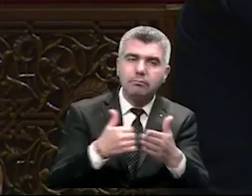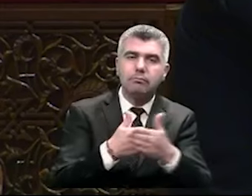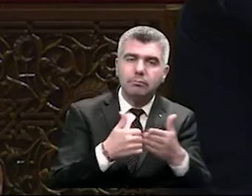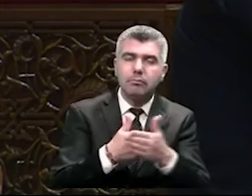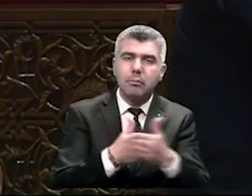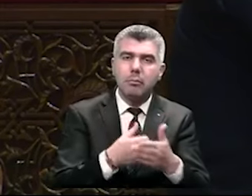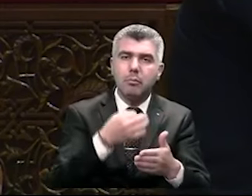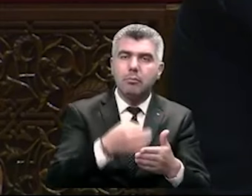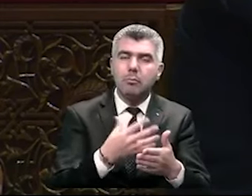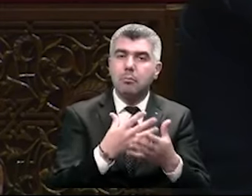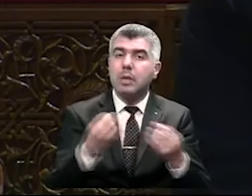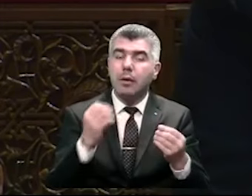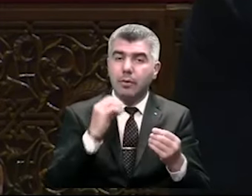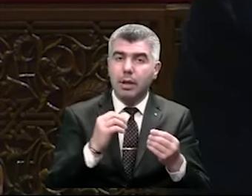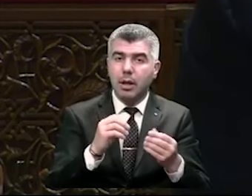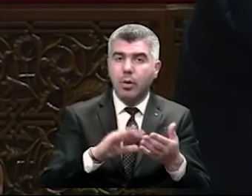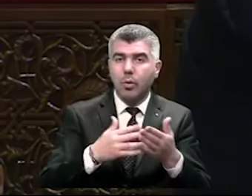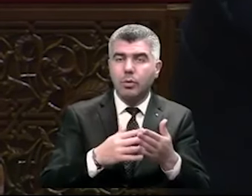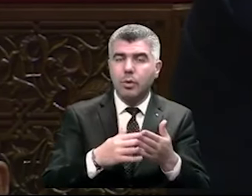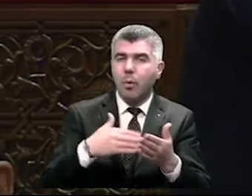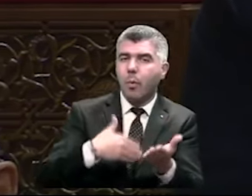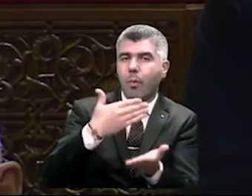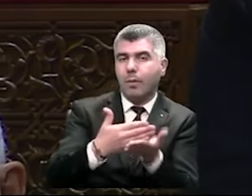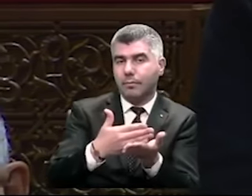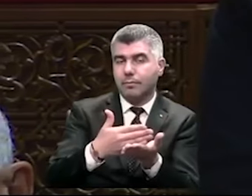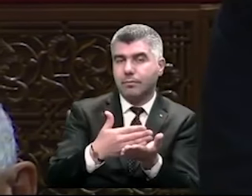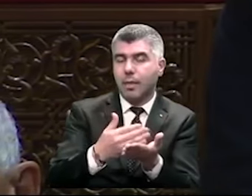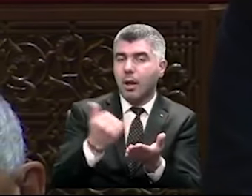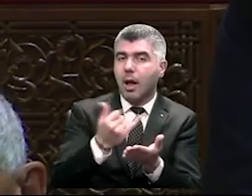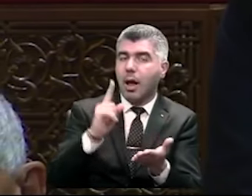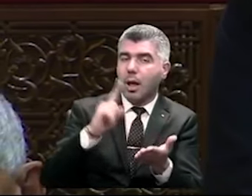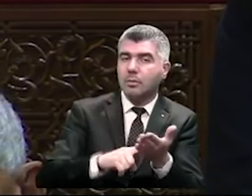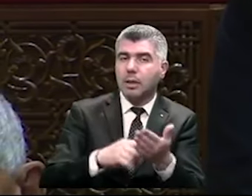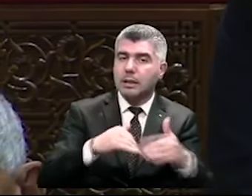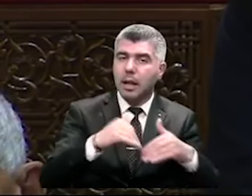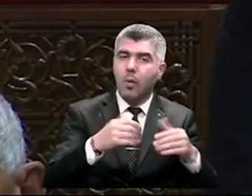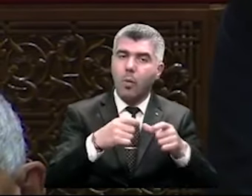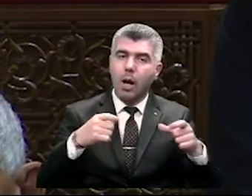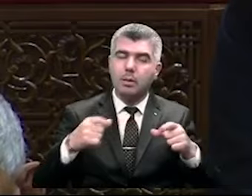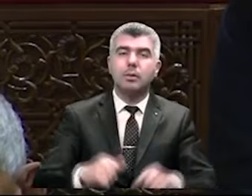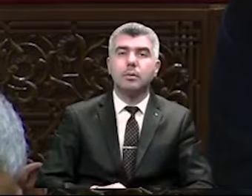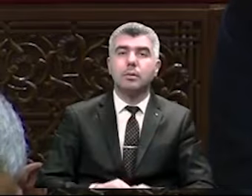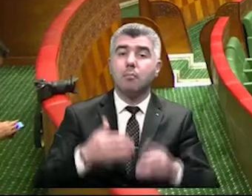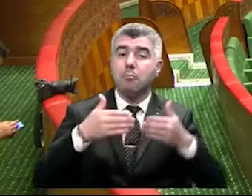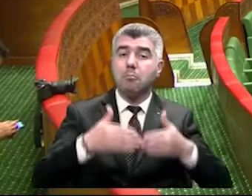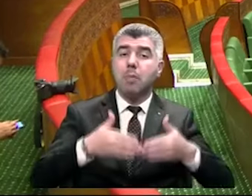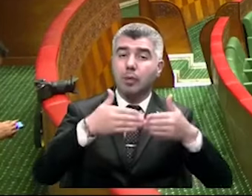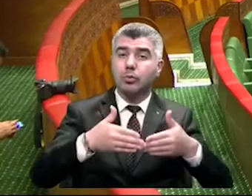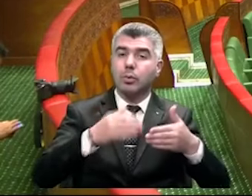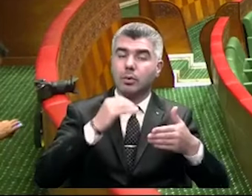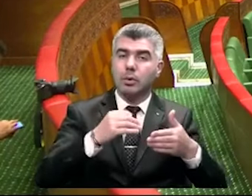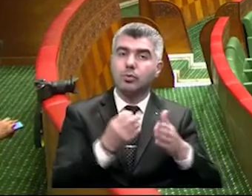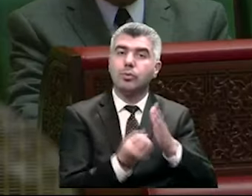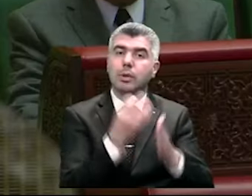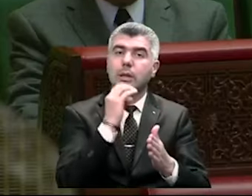ضحيتها العديد من المواطنين فيما يخص بنيه الموانئ فان بلادنا اليوم تراهن بشكل كبير على التوجه